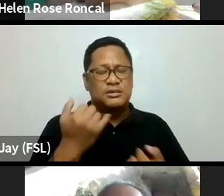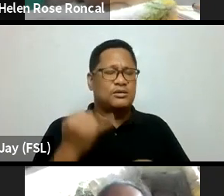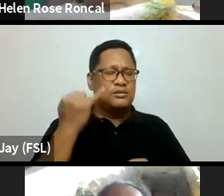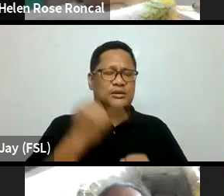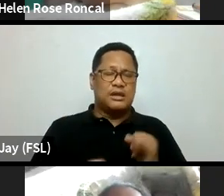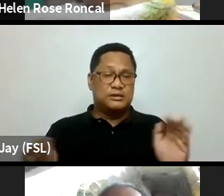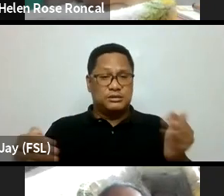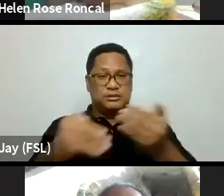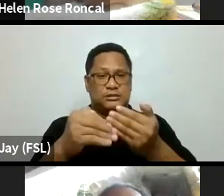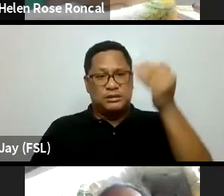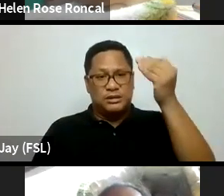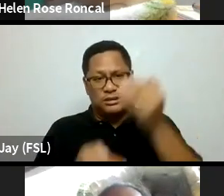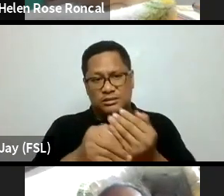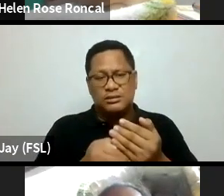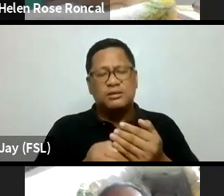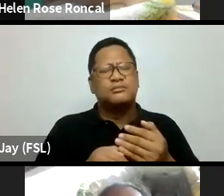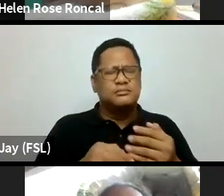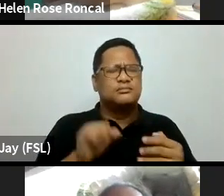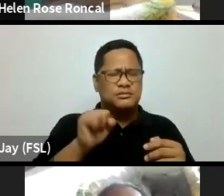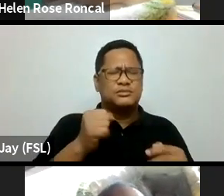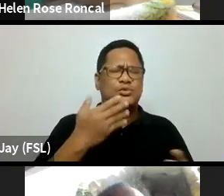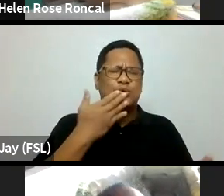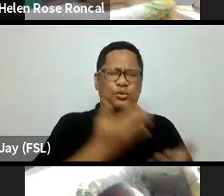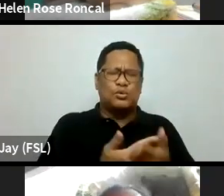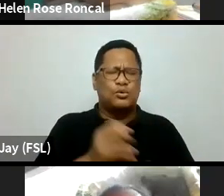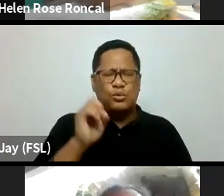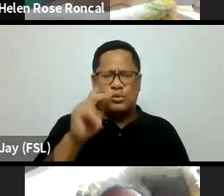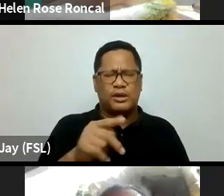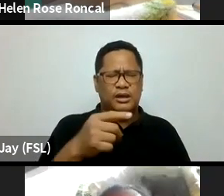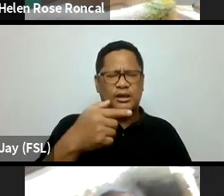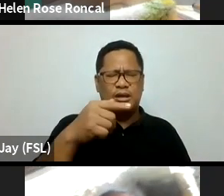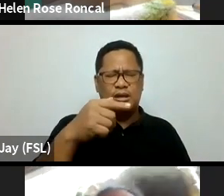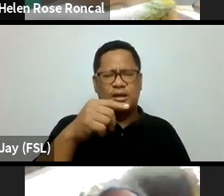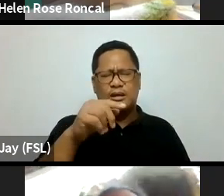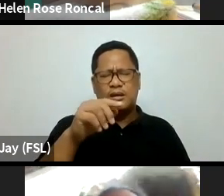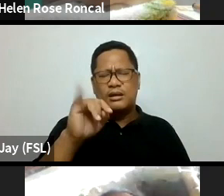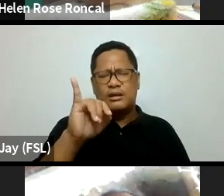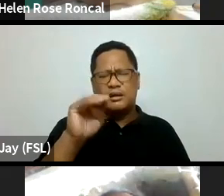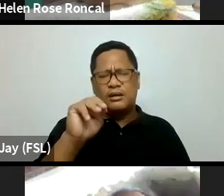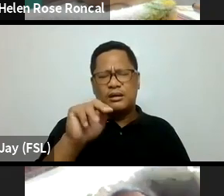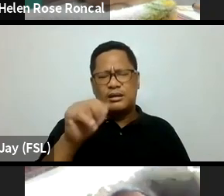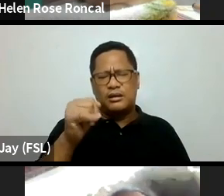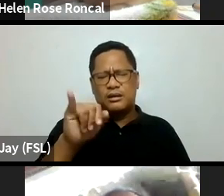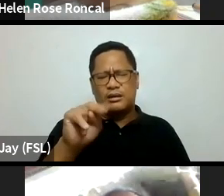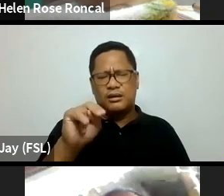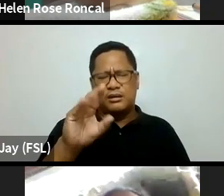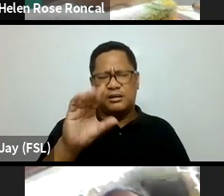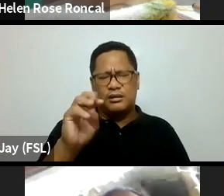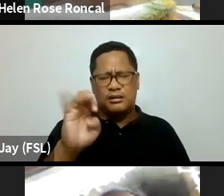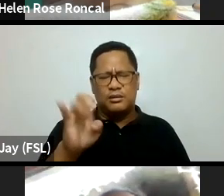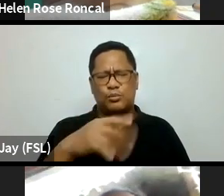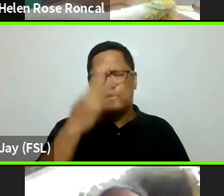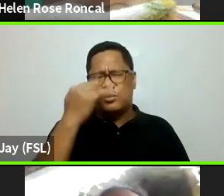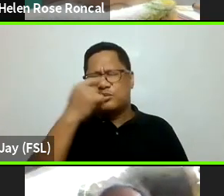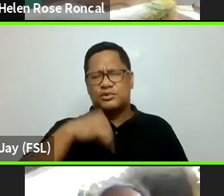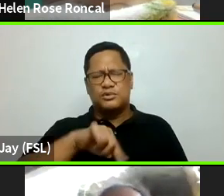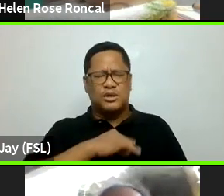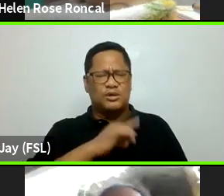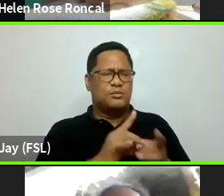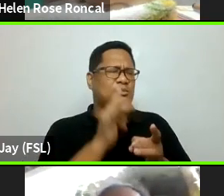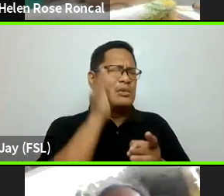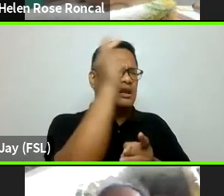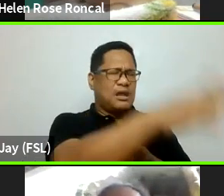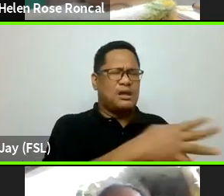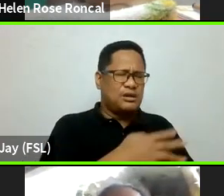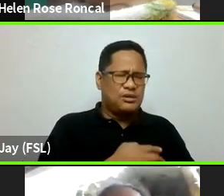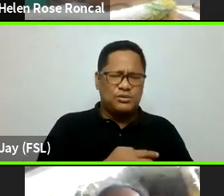halos pang medyo maganda yung income. Yes. Alam ang pinaka kasi tayo naman po ano malayo